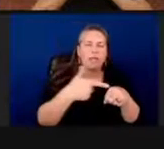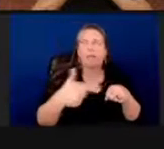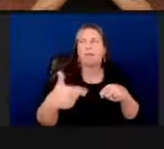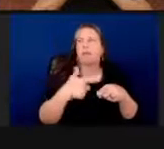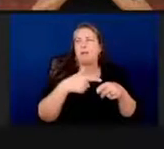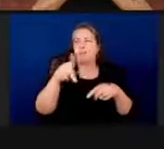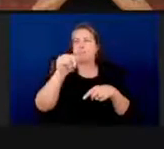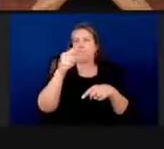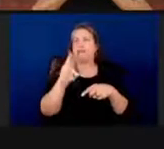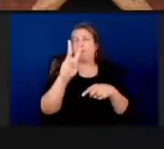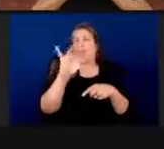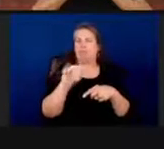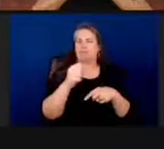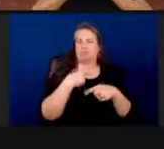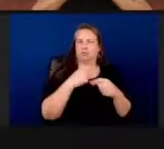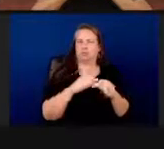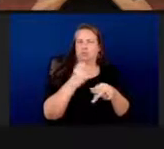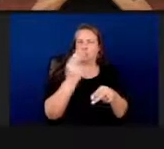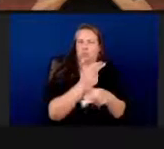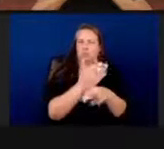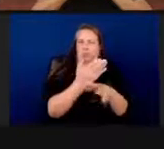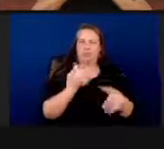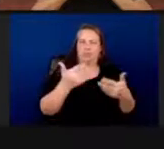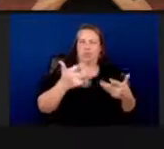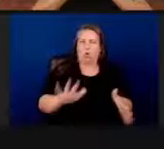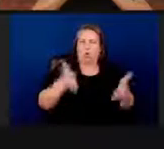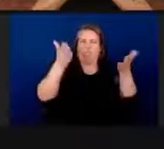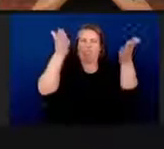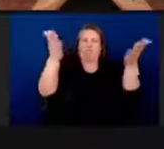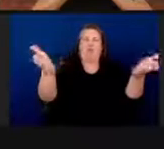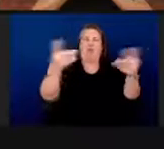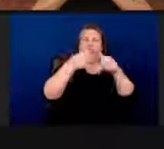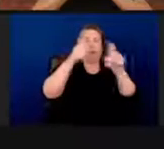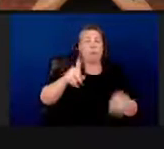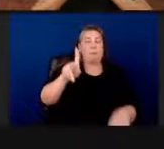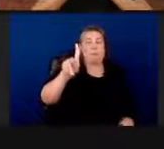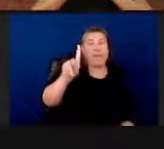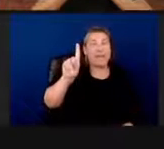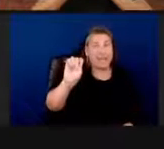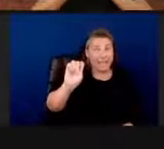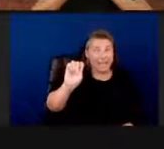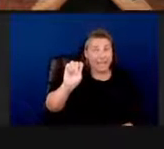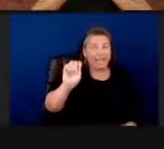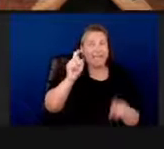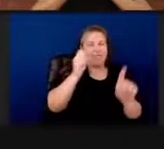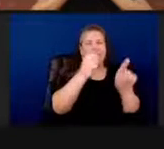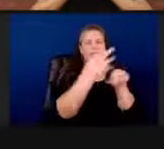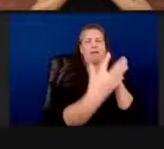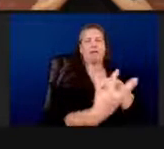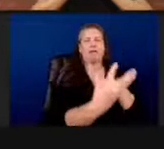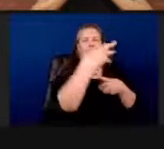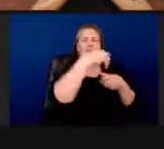نحن نحاول أن نستخدم هذه المسارات ضمن برنامج دراسة ونشملها